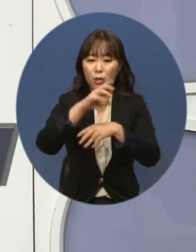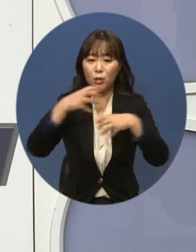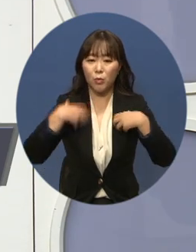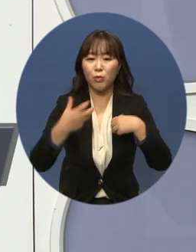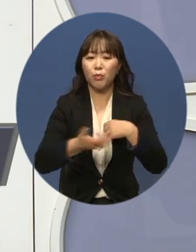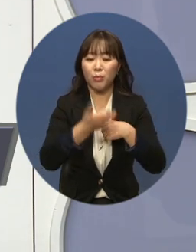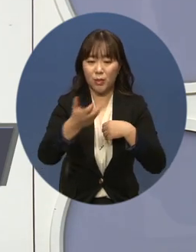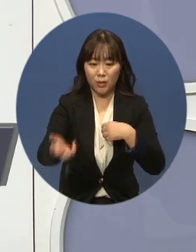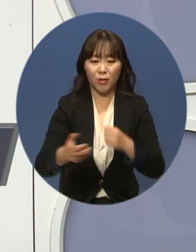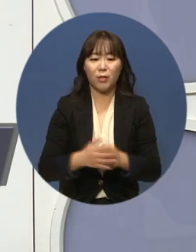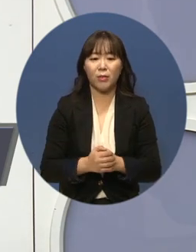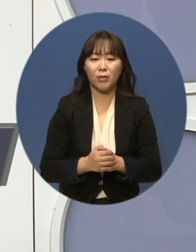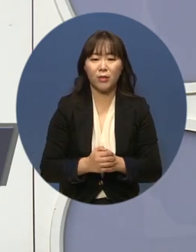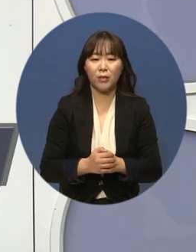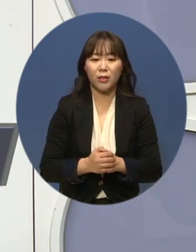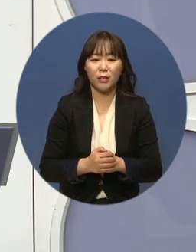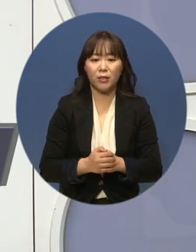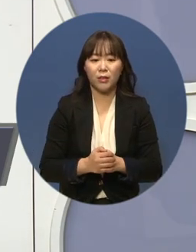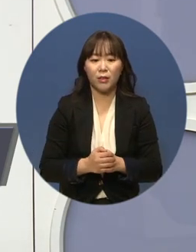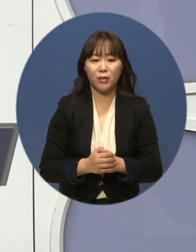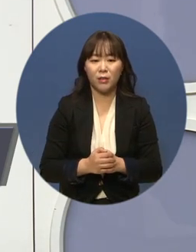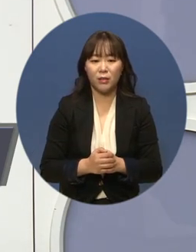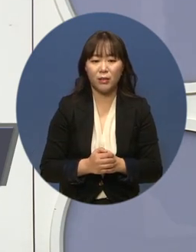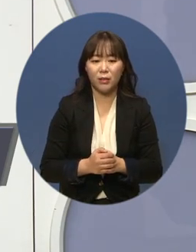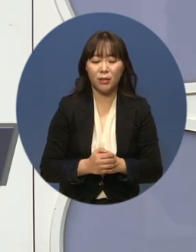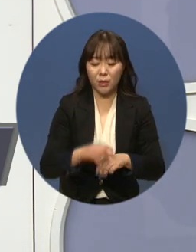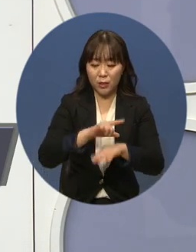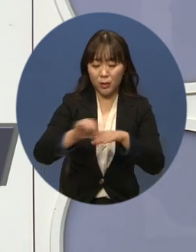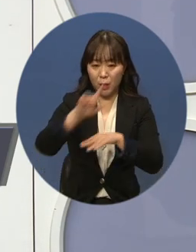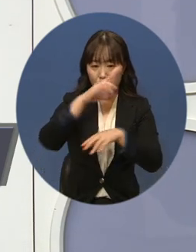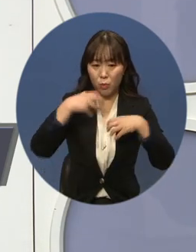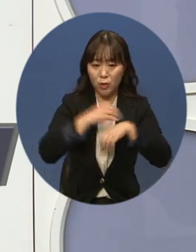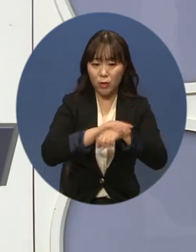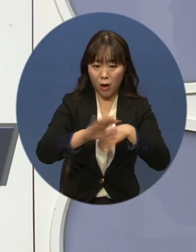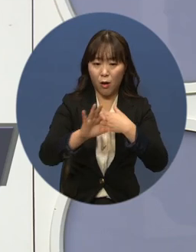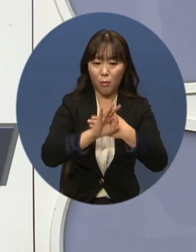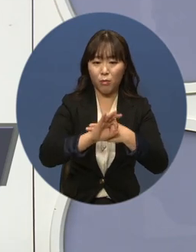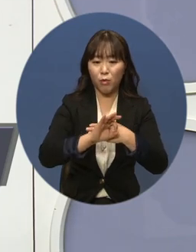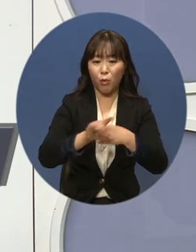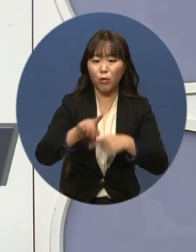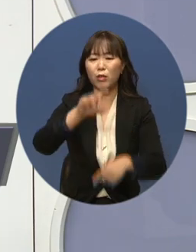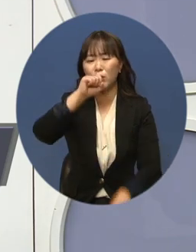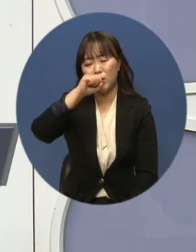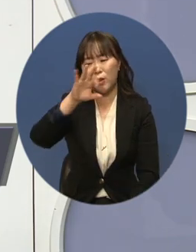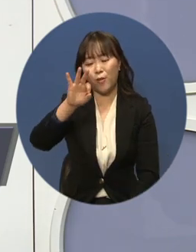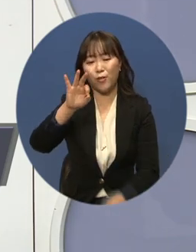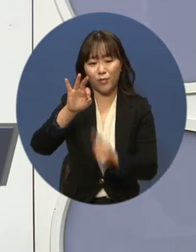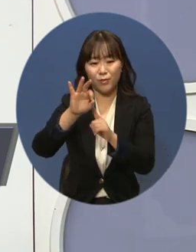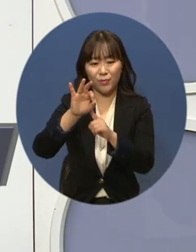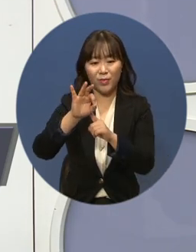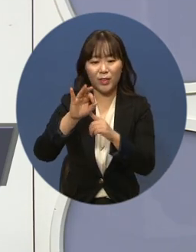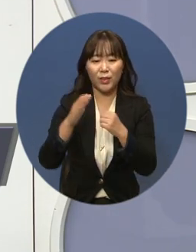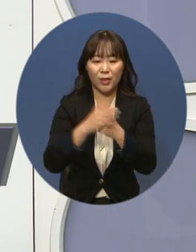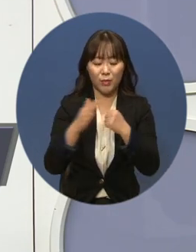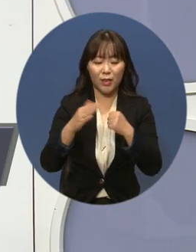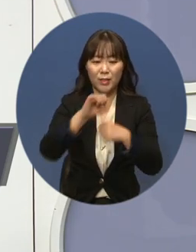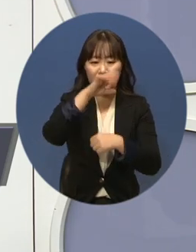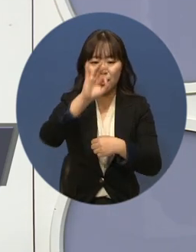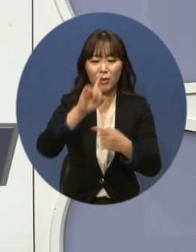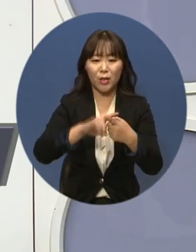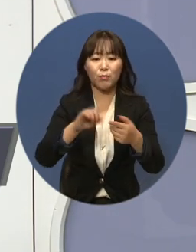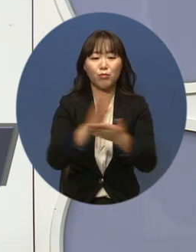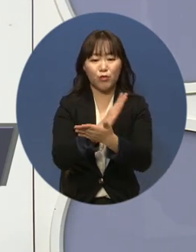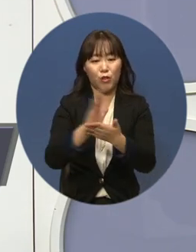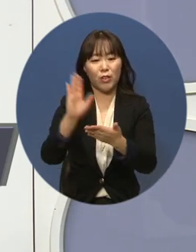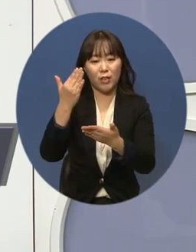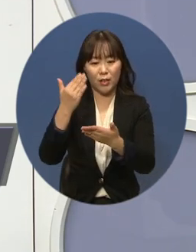가기 해서 재정 분권 지방 정부가 잘 되면 역시 이제 재정이지 않습니까? 그래서 재정 분권이 되는 이런